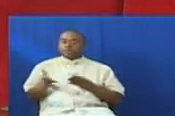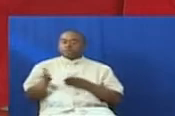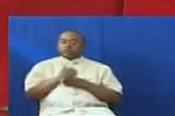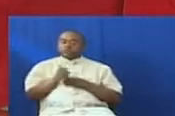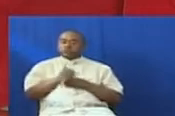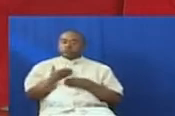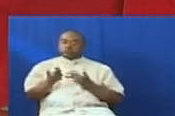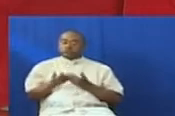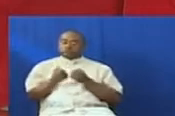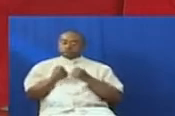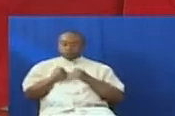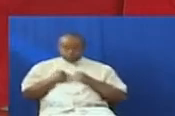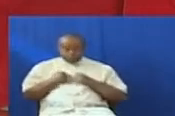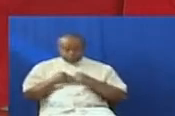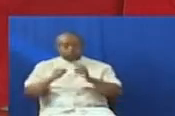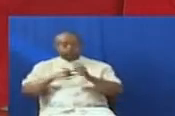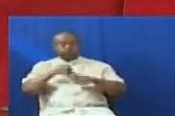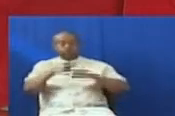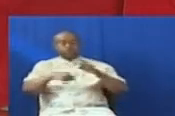utekelezaji wa miradi ya maendeleo